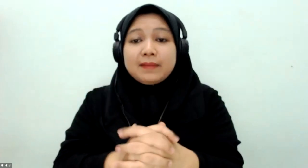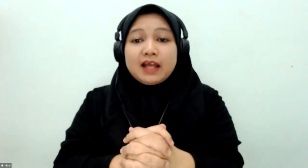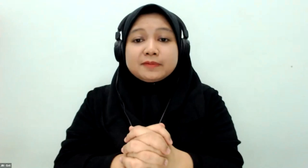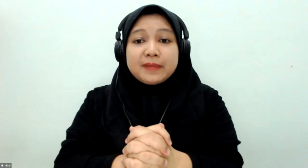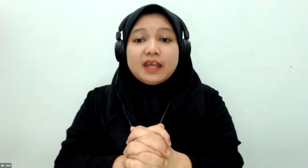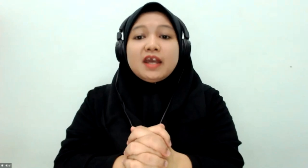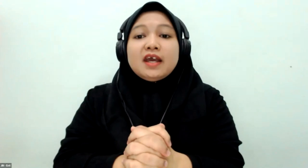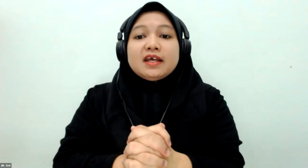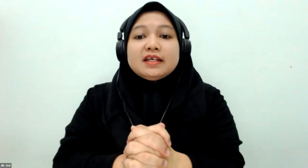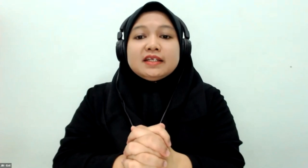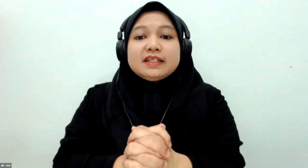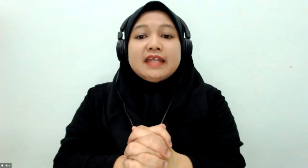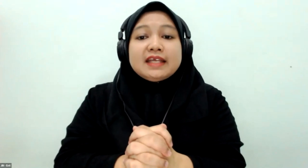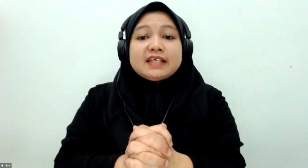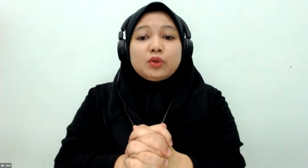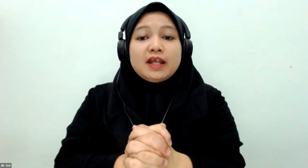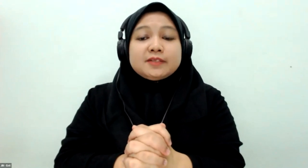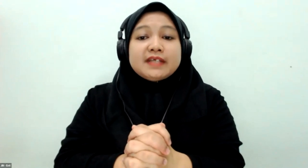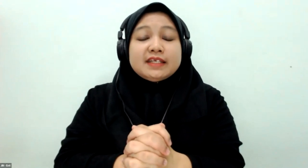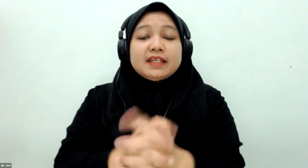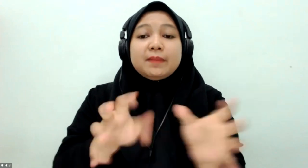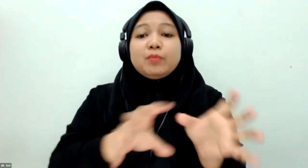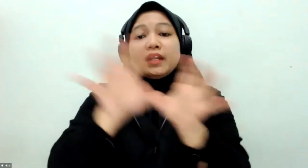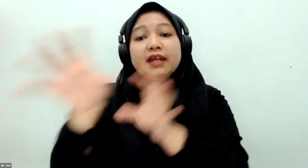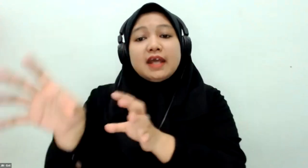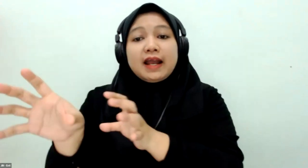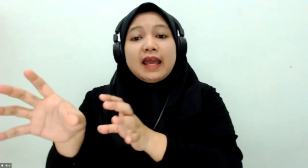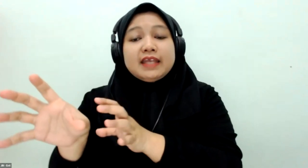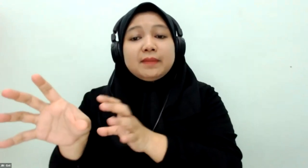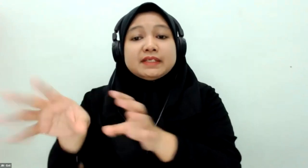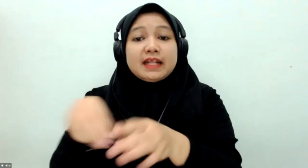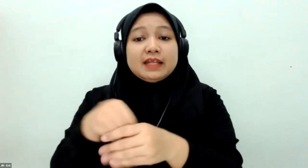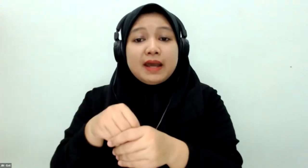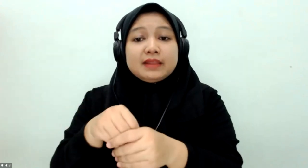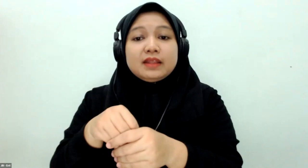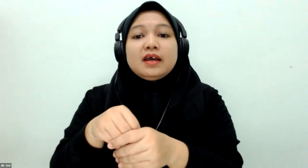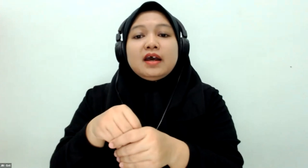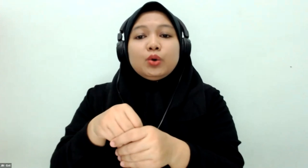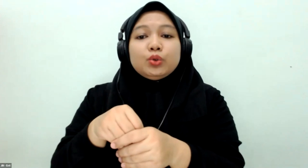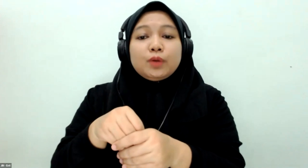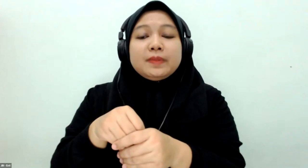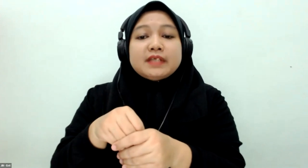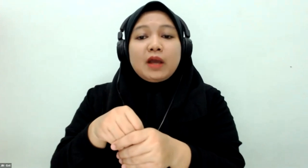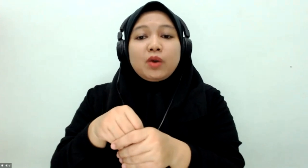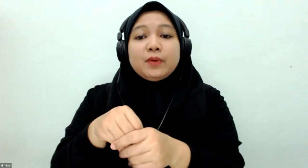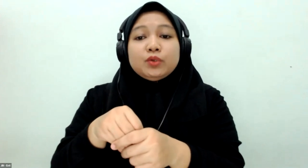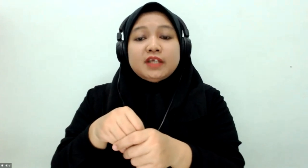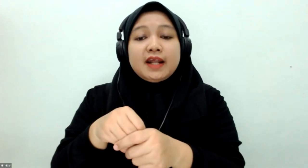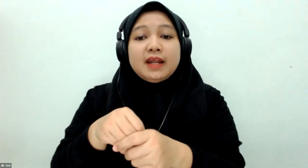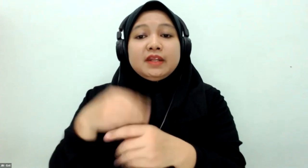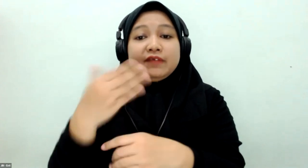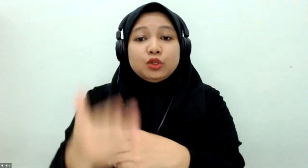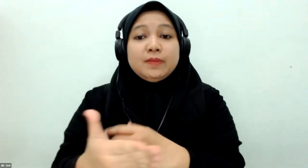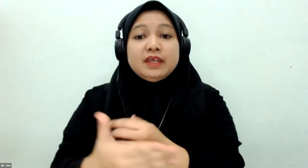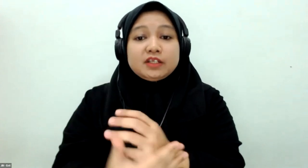yang terlibat dalam LSP tidak hanya satu LSP saja tetapi mungkin ada yang lainnya yang bisa terlibat untuk bisa melakukan